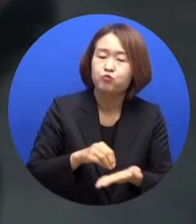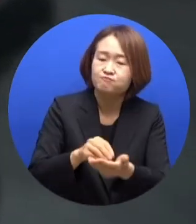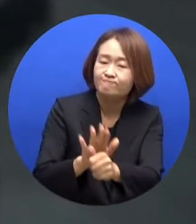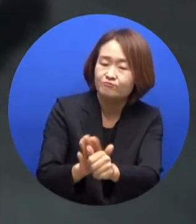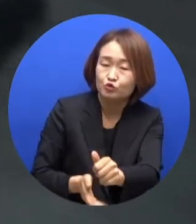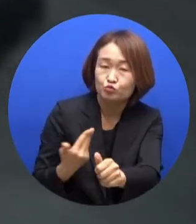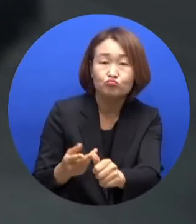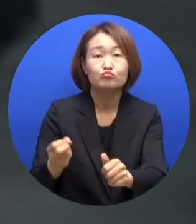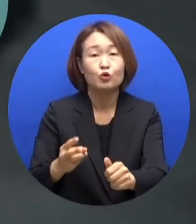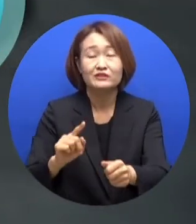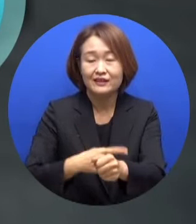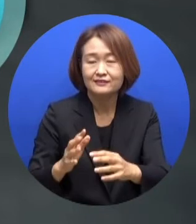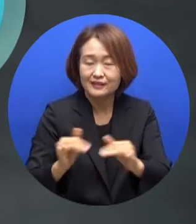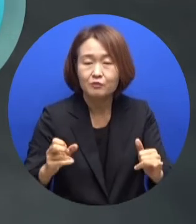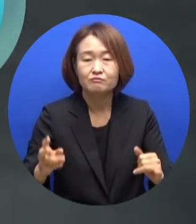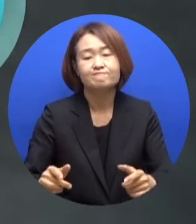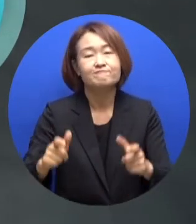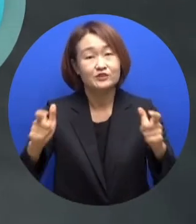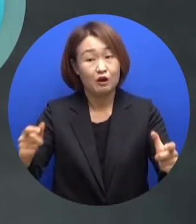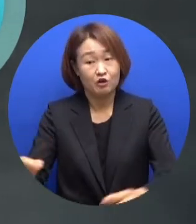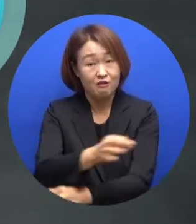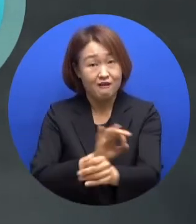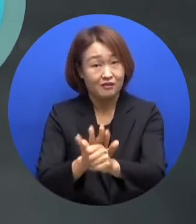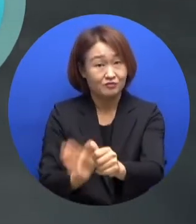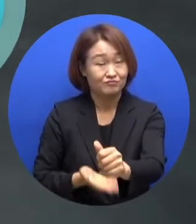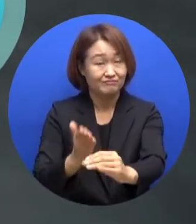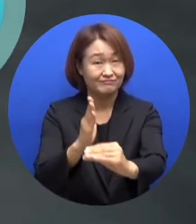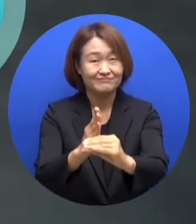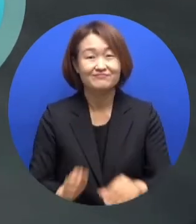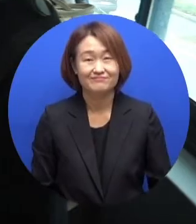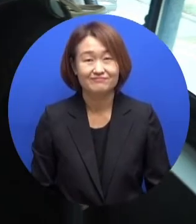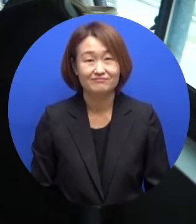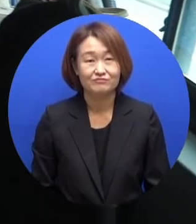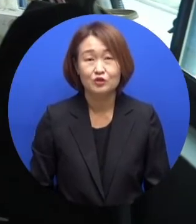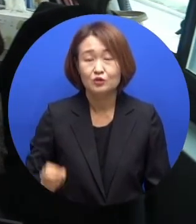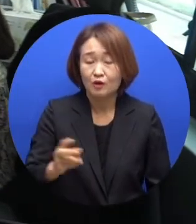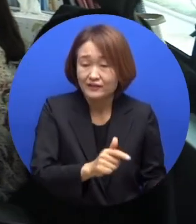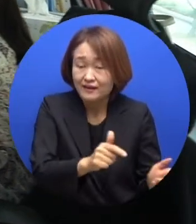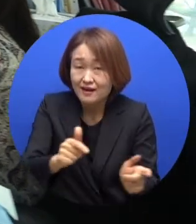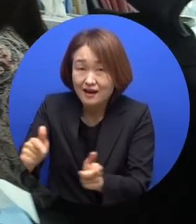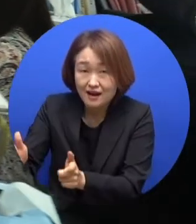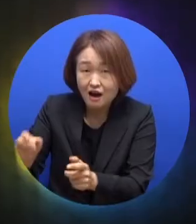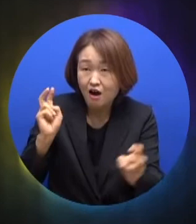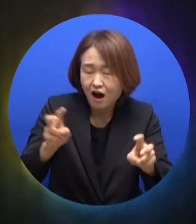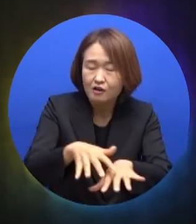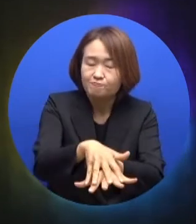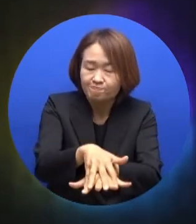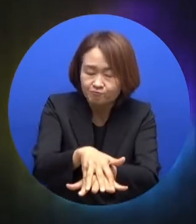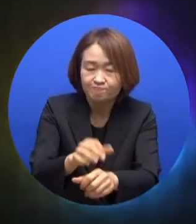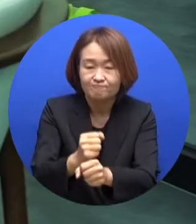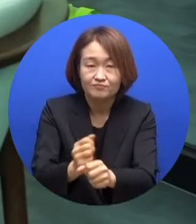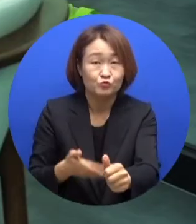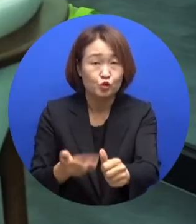제공하며 시민의 삶과 지역경제에 큰 활력을 줍니다. 한편 다양한 사회적 경제 조직을